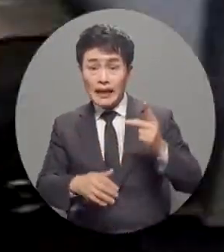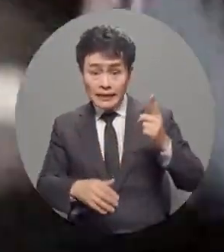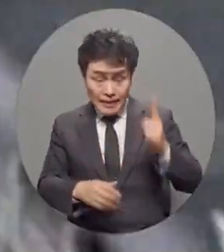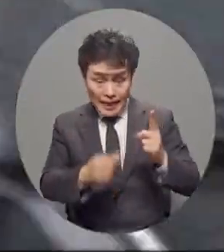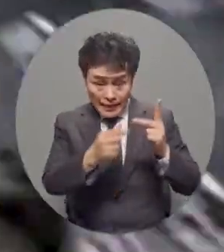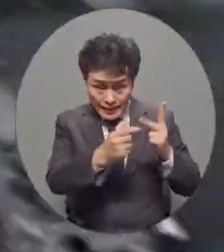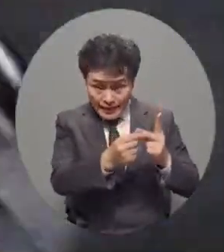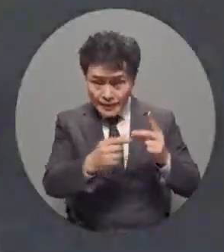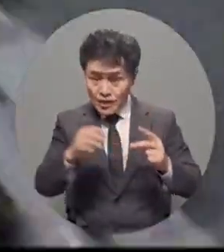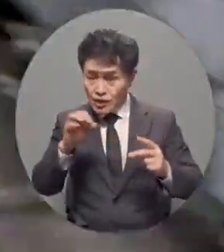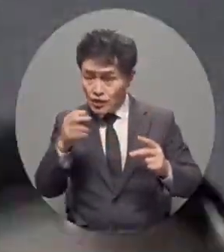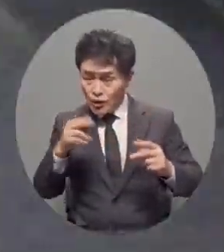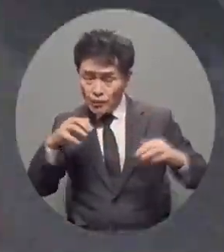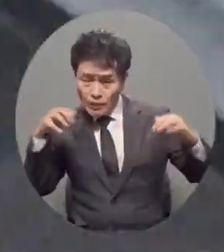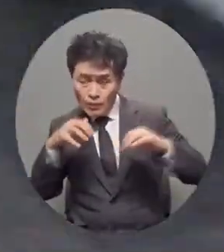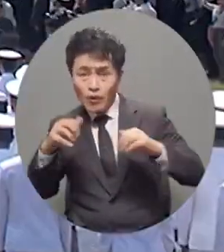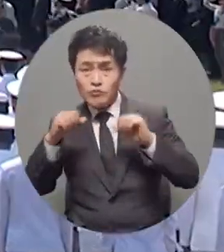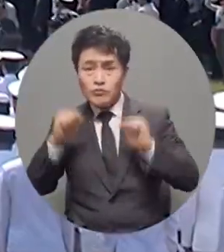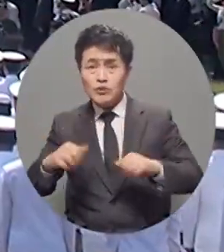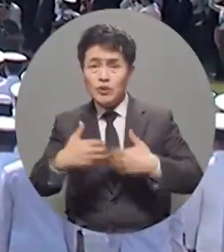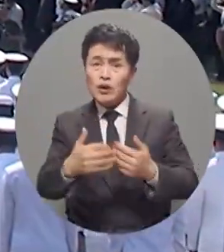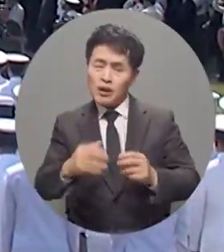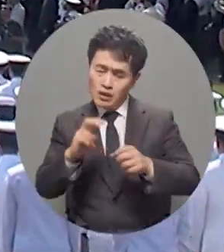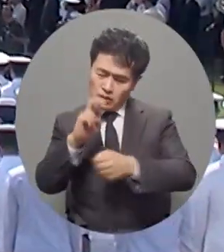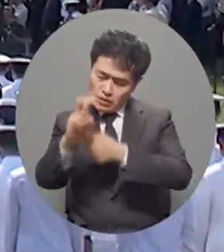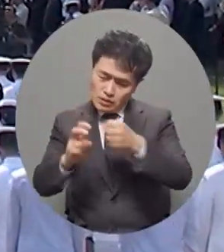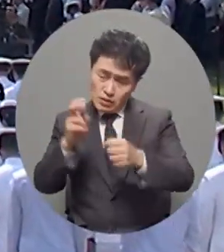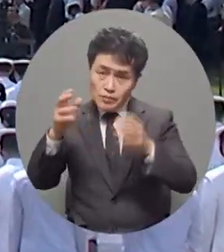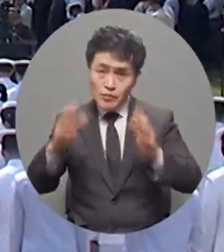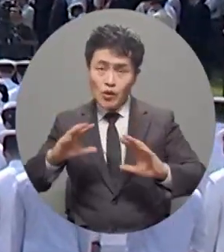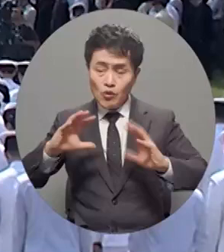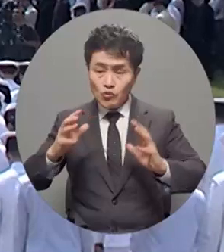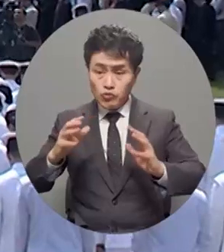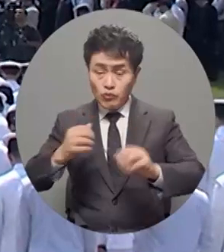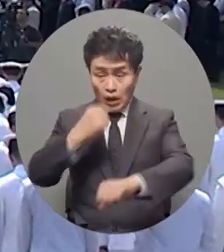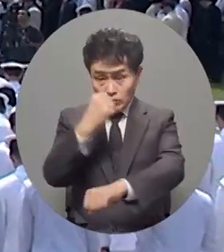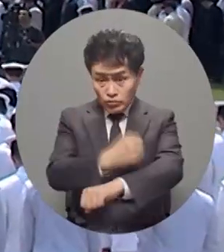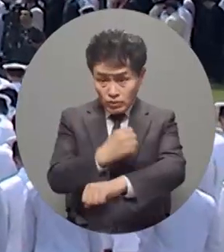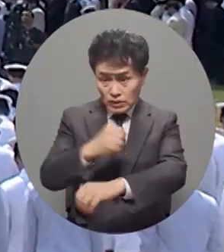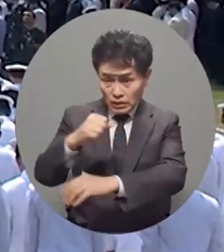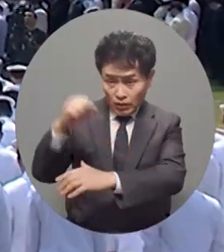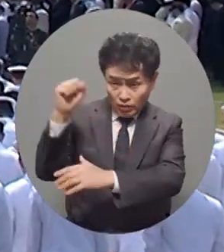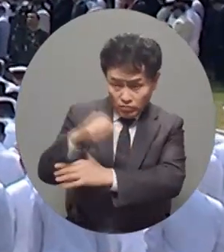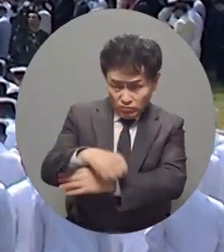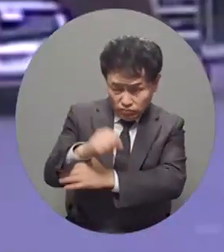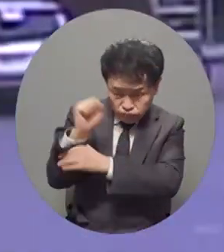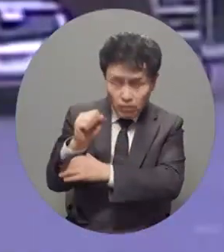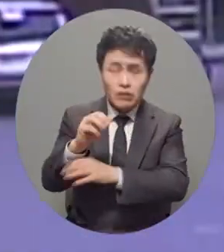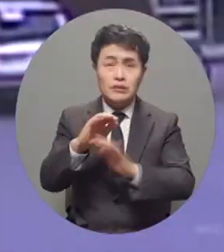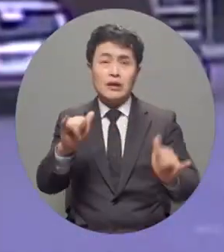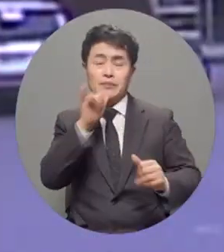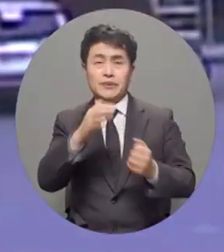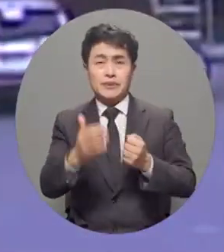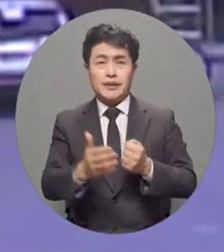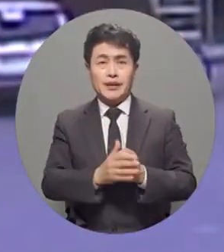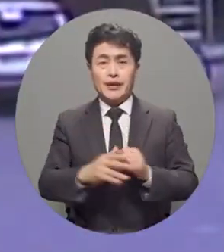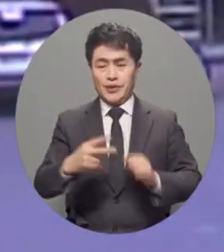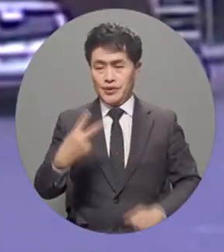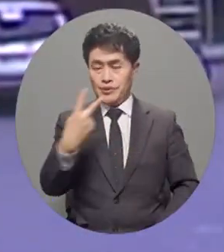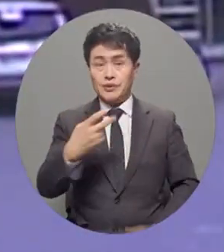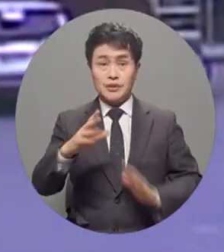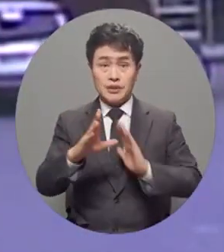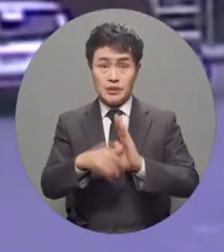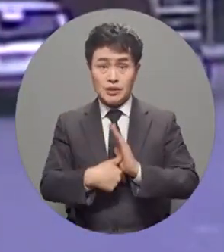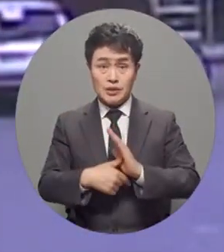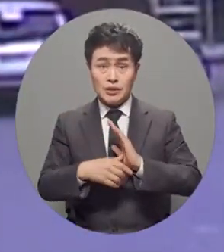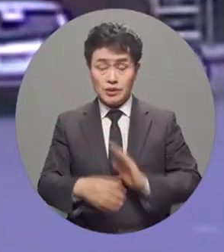2연평해전 생존장병 중엔 20년이 넘도록 국가 유공자로 인정받지 못한 이들이 있습니다 2010년 일어난